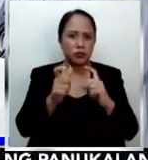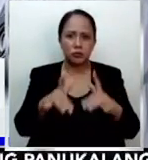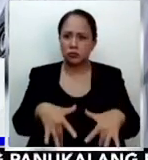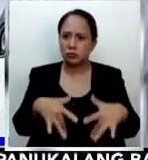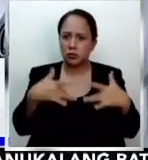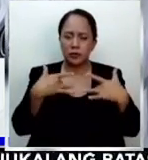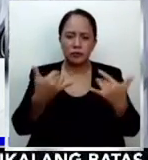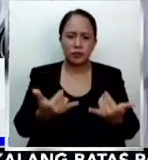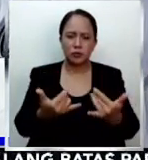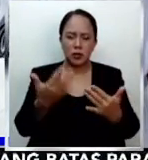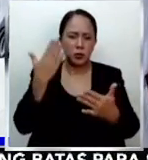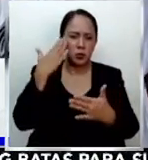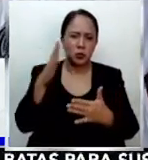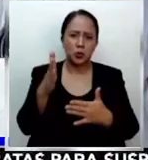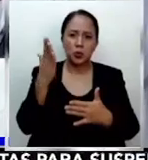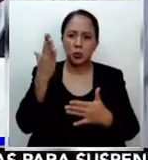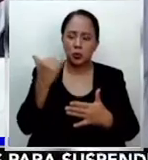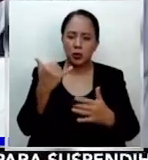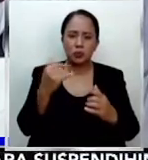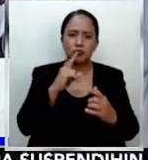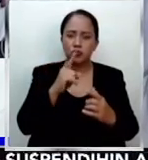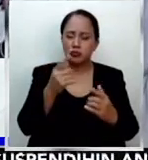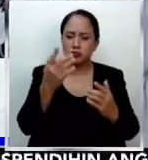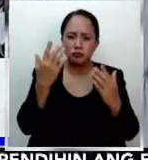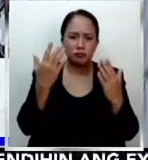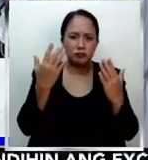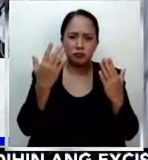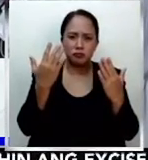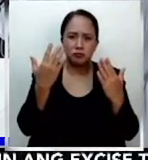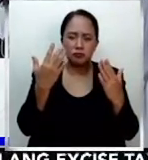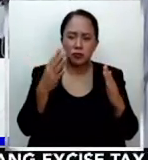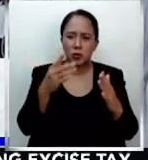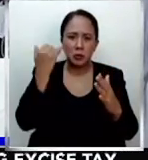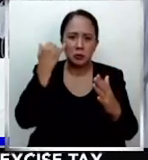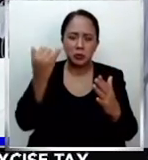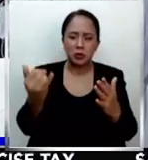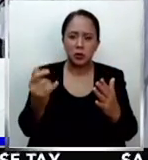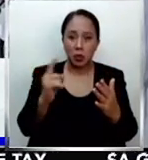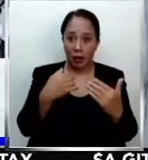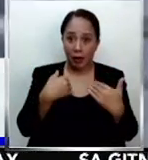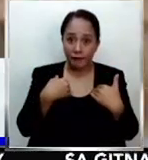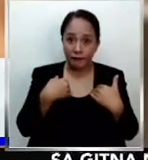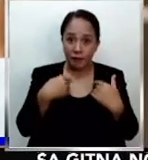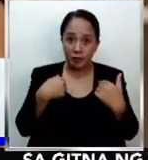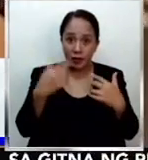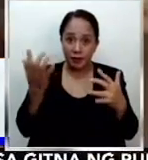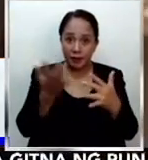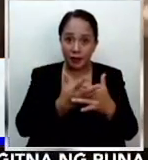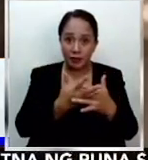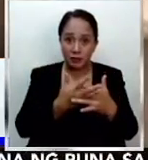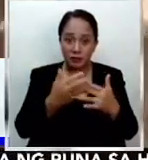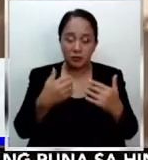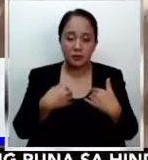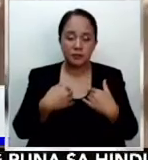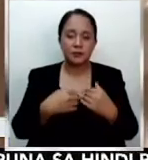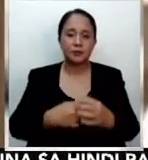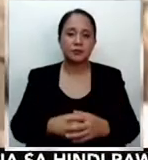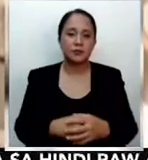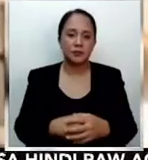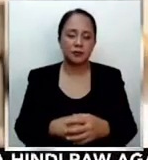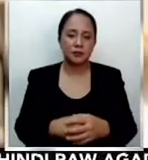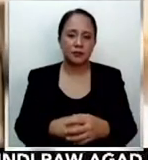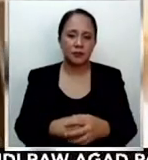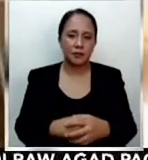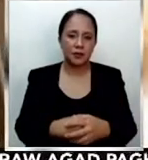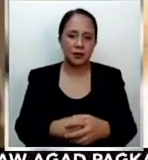ko lang po alam kasi wala po talaga akong ka-idea-idea na may ganung kaso pa po pala ako. Police operational procedure yan. Pwede mo